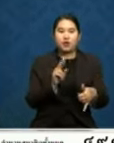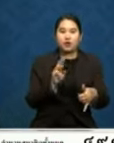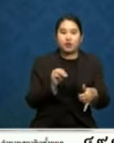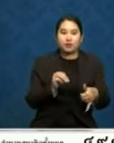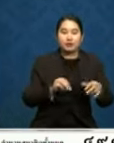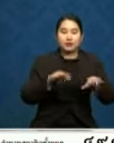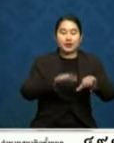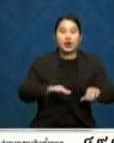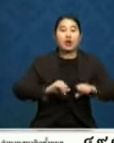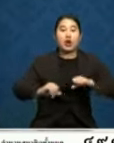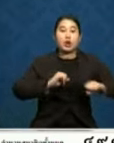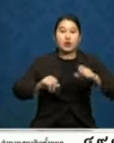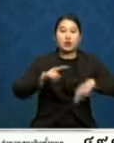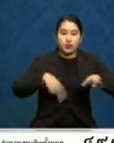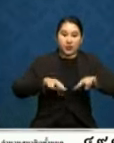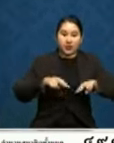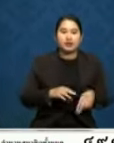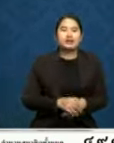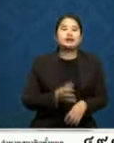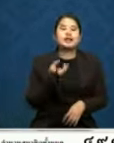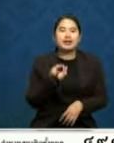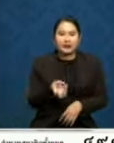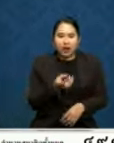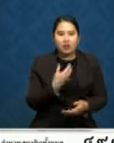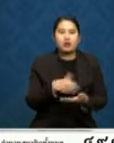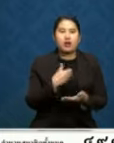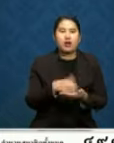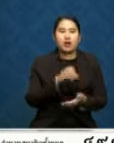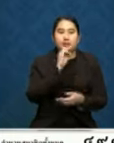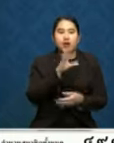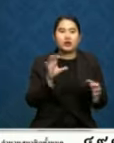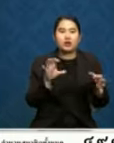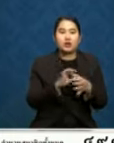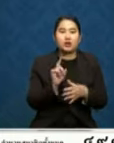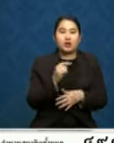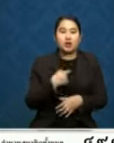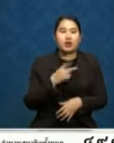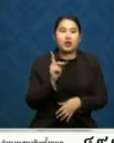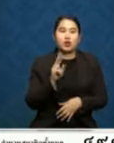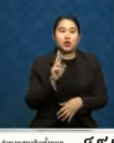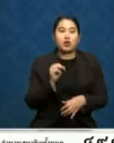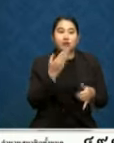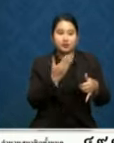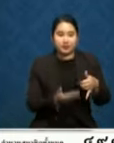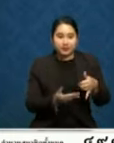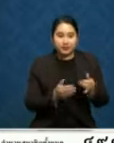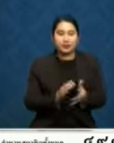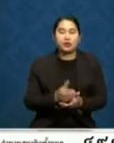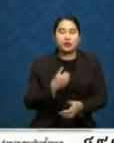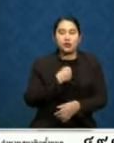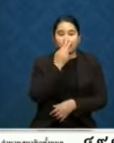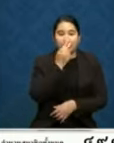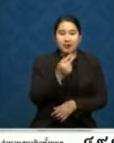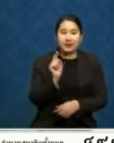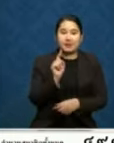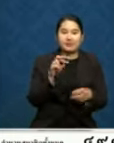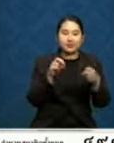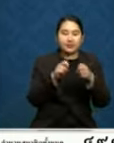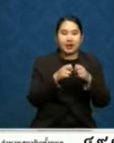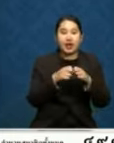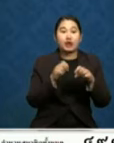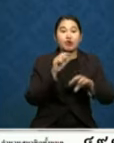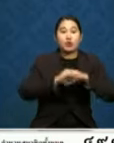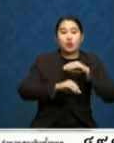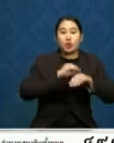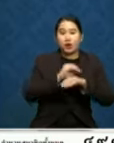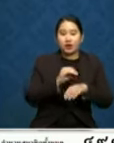ครองเด็กครับประเด็นไม่เยอะครับเป็นประเด็นที่เกี่ยวข้องเท่านั้นเช่นกรณีของกรมคุมประพฤตินั้นเนี่ยผมพบว่ามันมีโครงการที่เรียกว่า